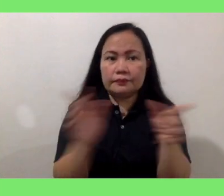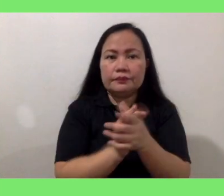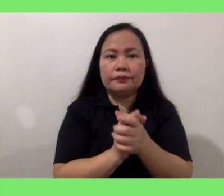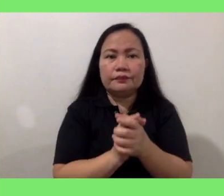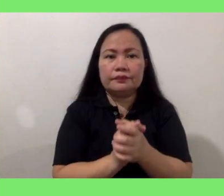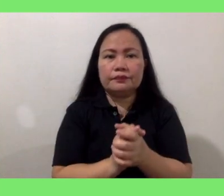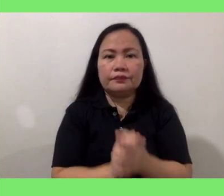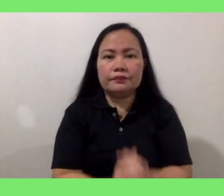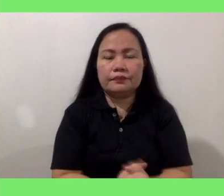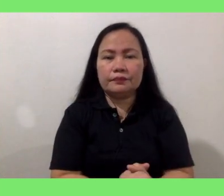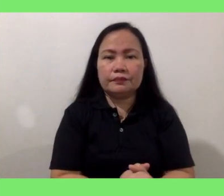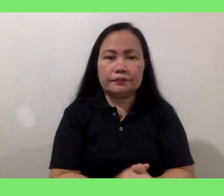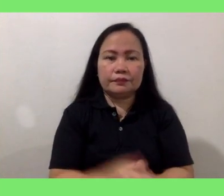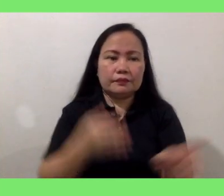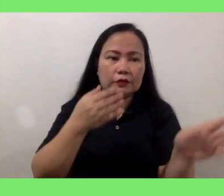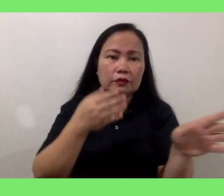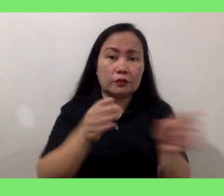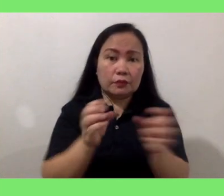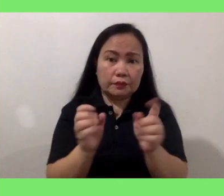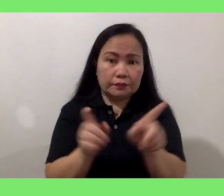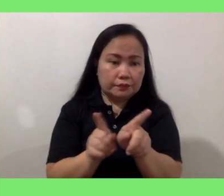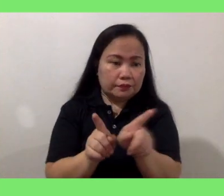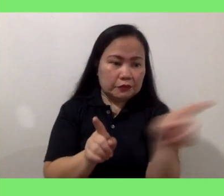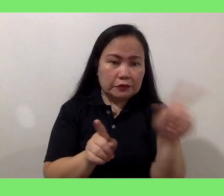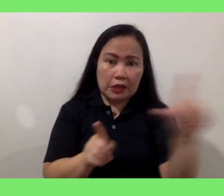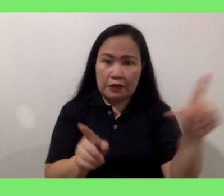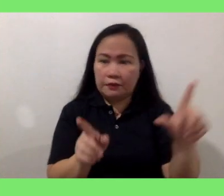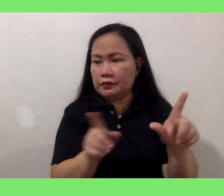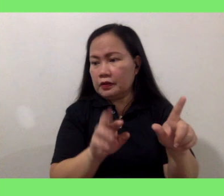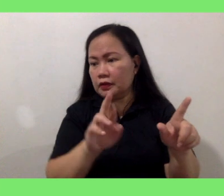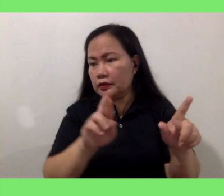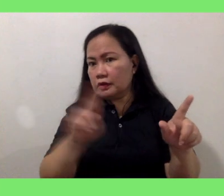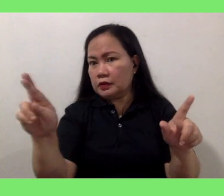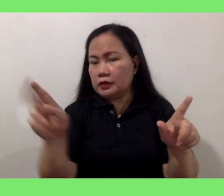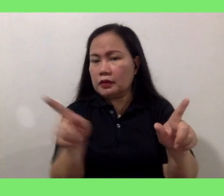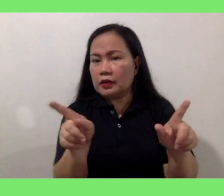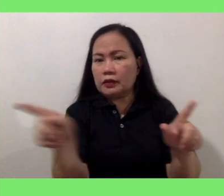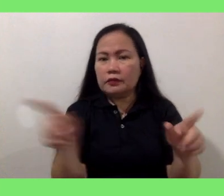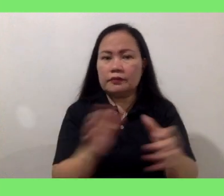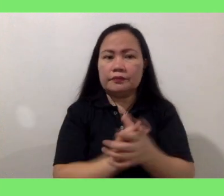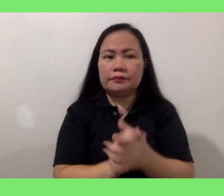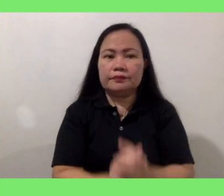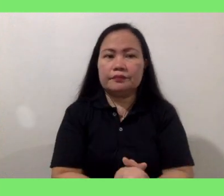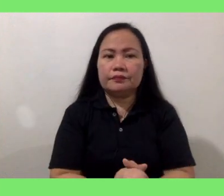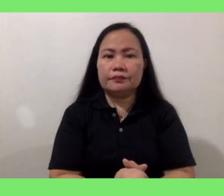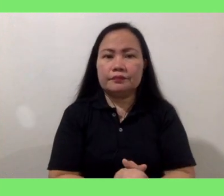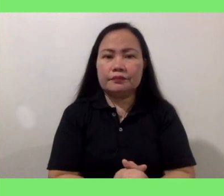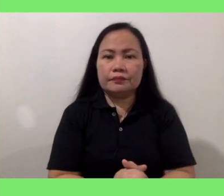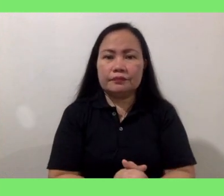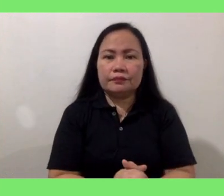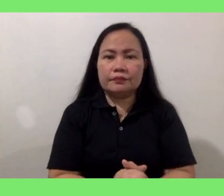endpoint at nag-e-extend sila in opposite direction.